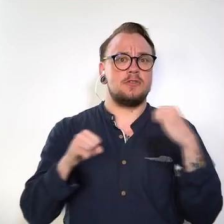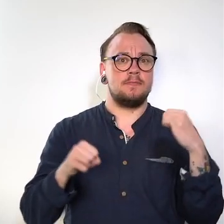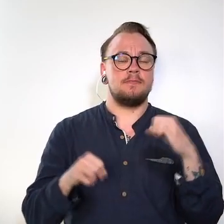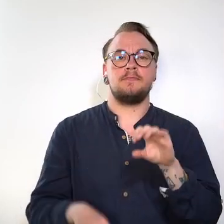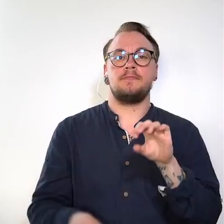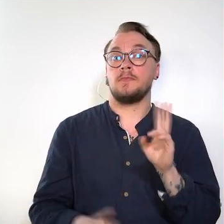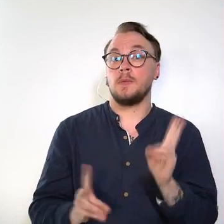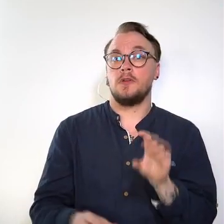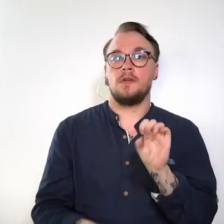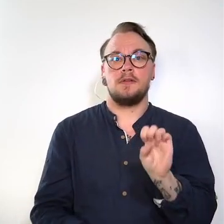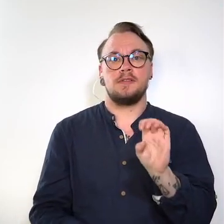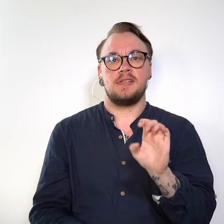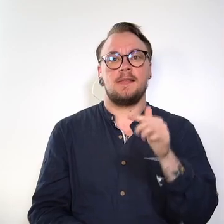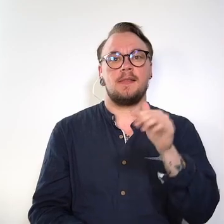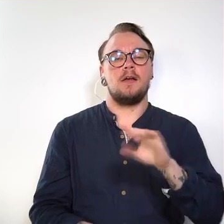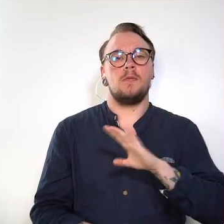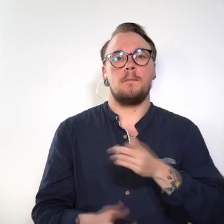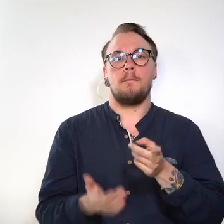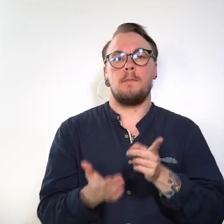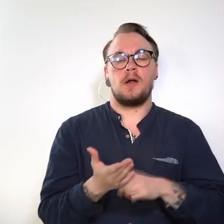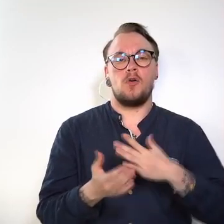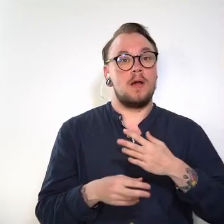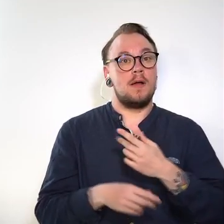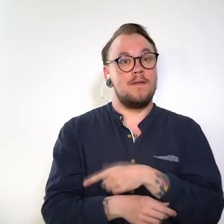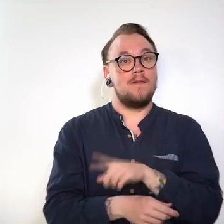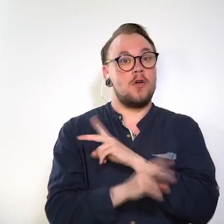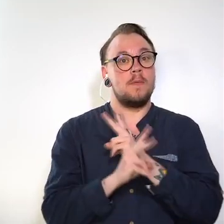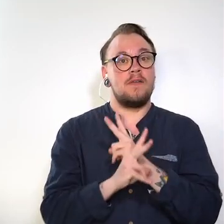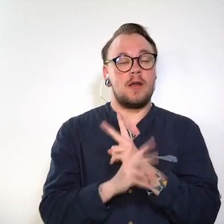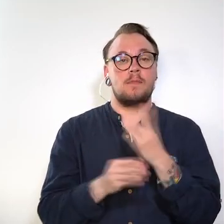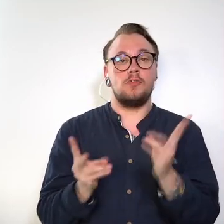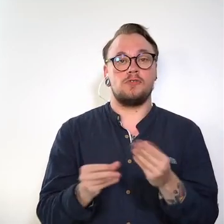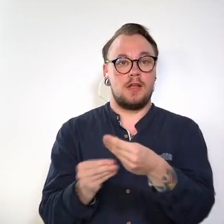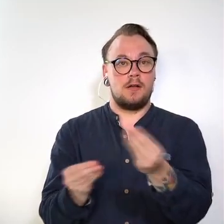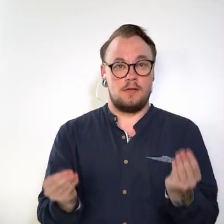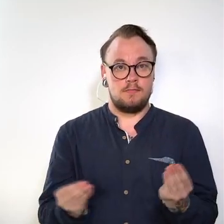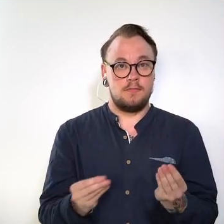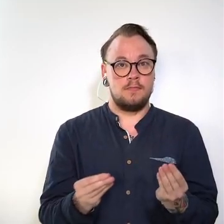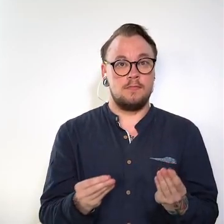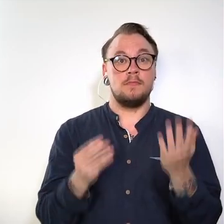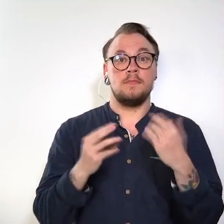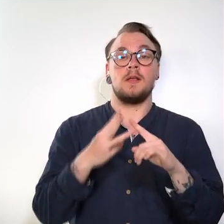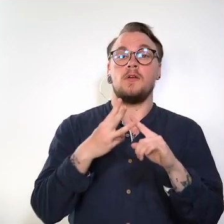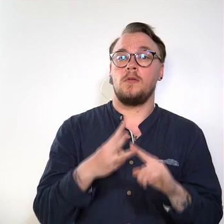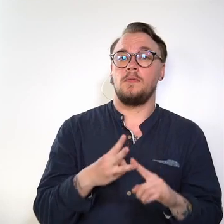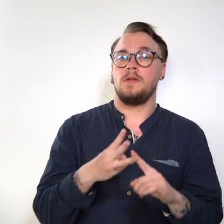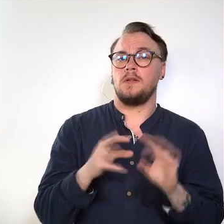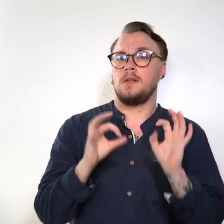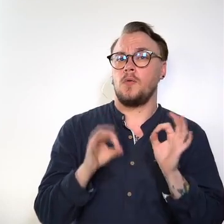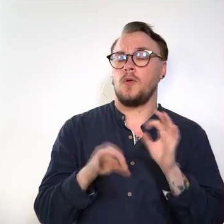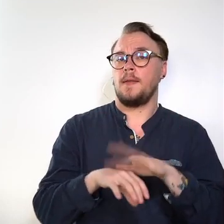voimavarojaan. Ja kolmanneksi vielä itse asiassa, että millä tavalla me saadaan niin kuin terveydenhuolto,